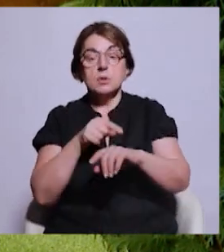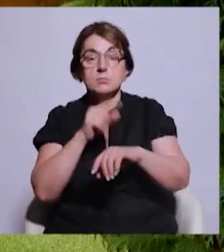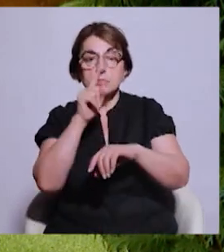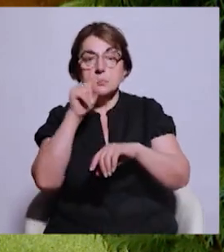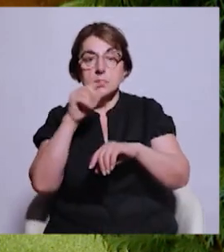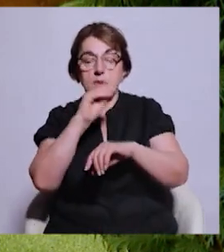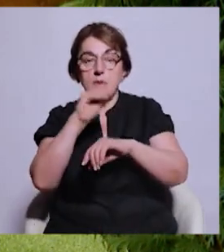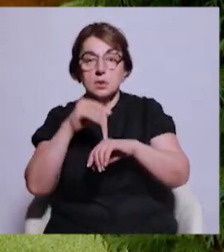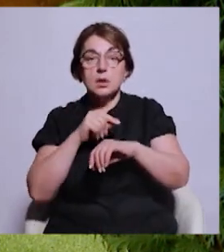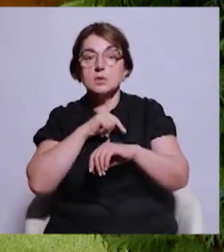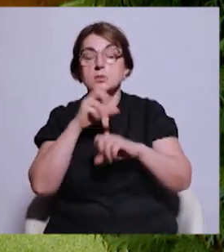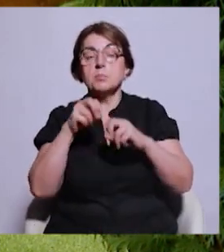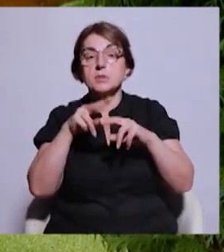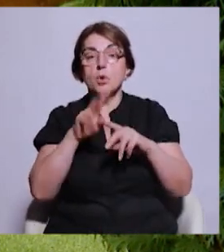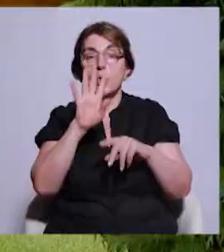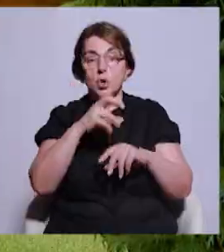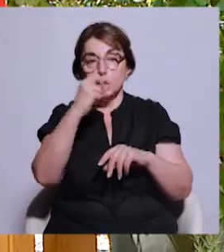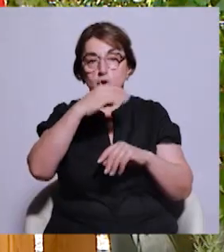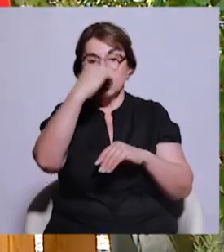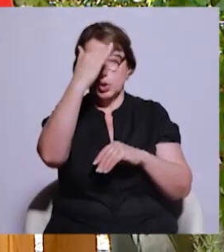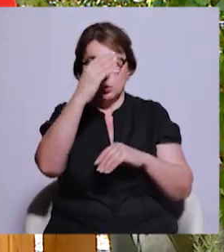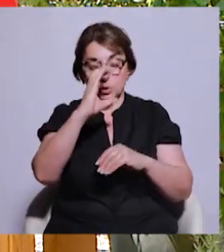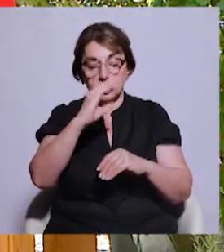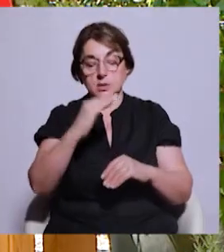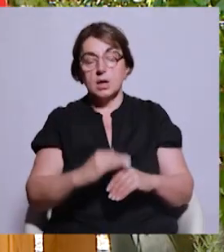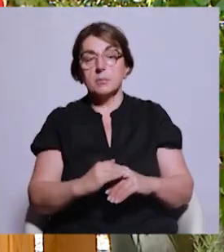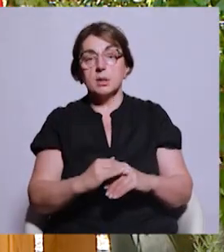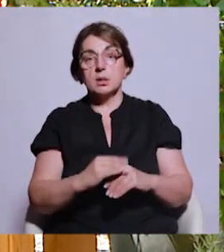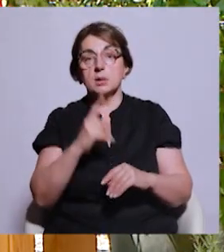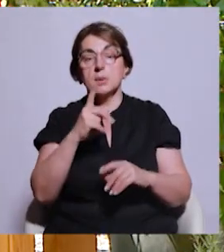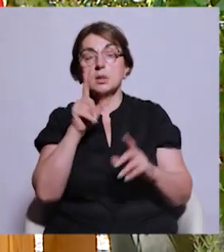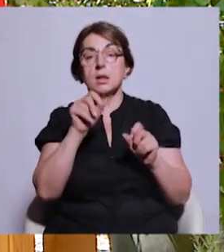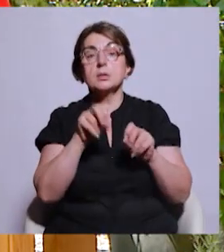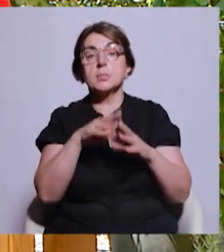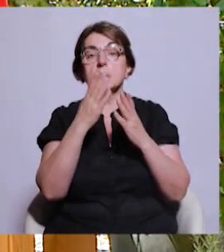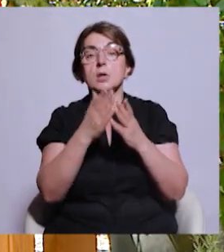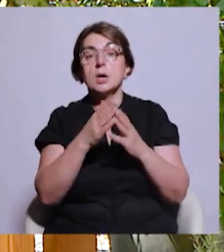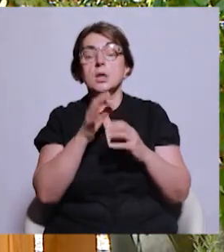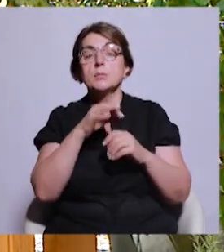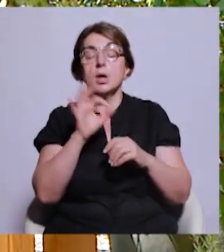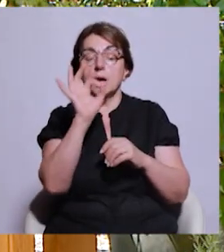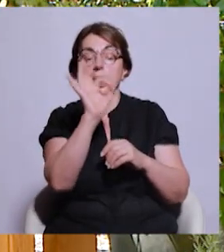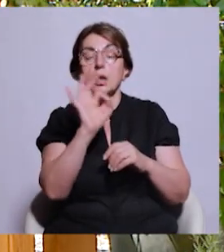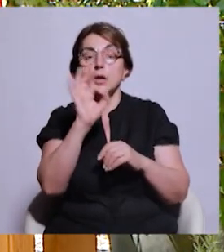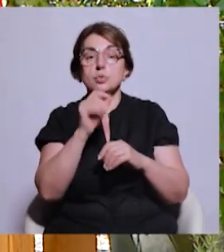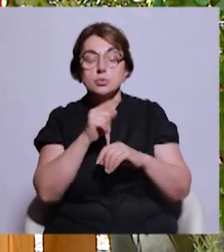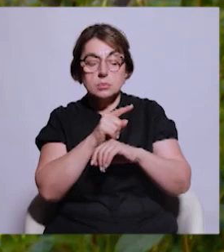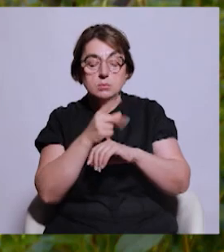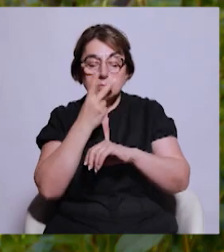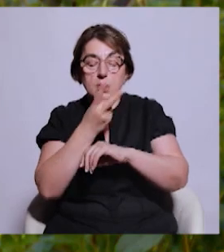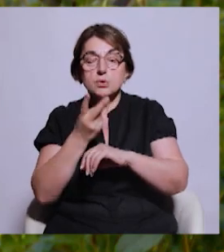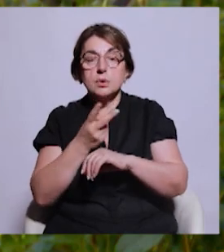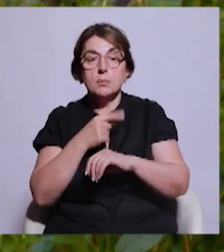ციფერბლატზე აღნიშნულია ჰორიზონტის, ანუ ორი მხარე, ჩრდილოეთი და სამხრეთი და თან მას მინიჭებული აქვს გრადუსული